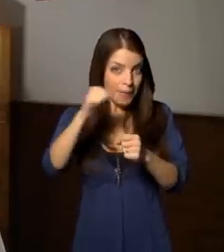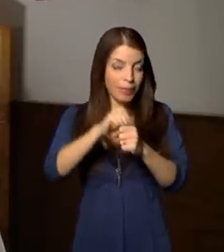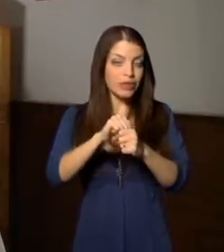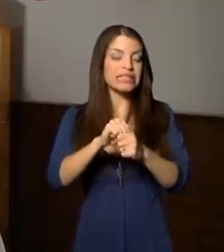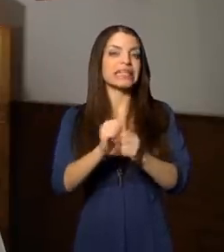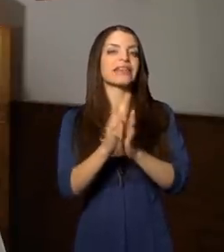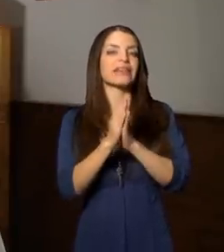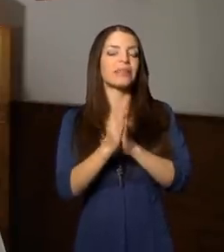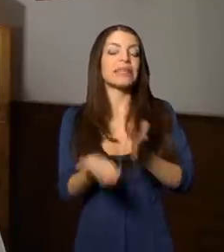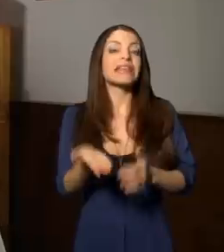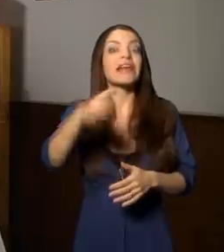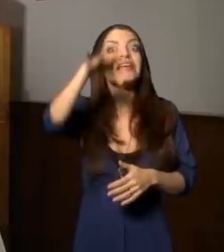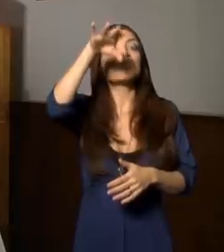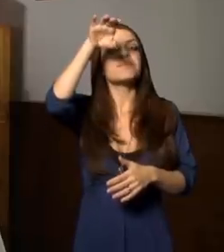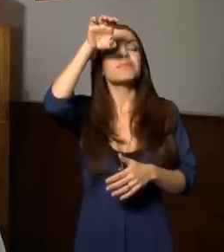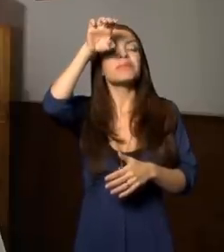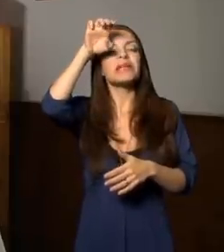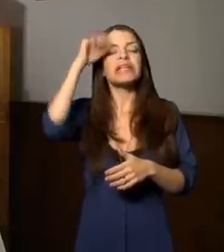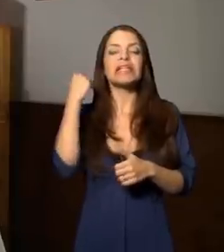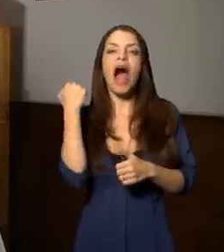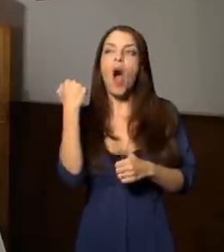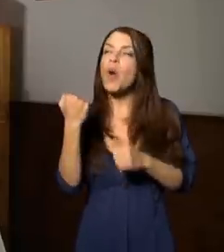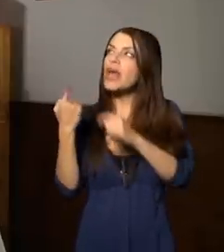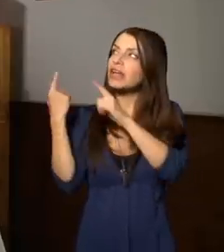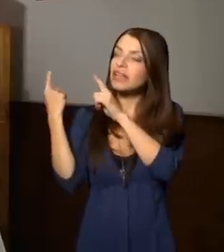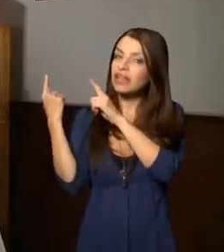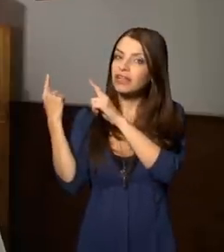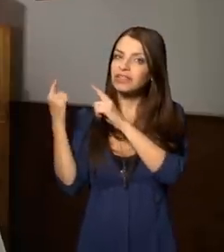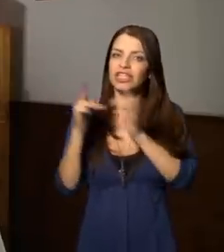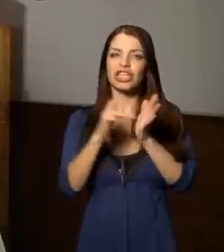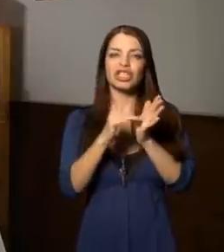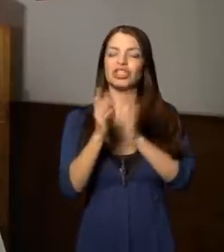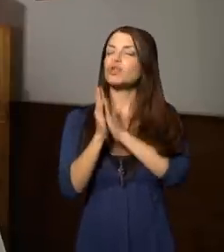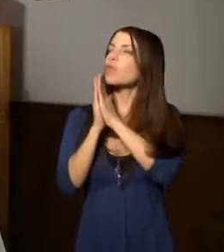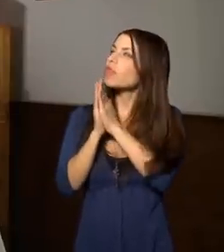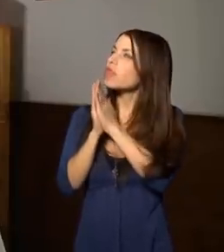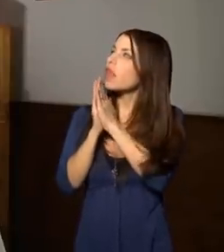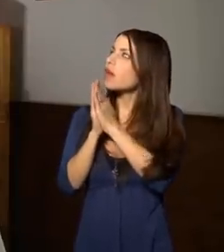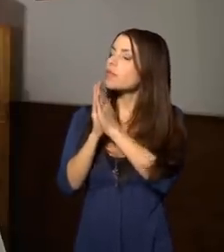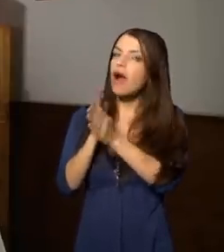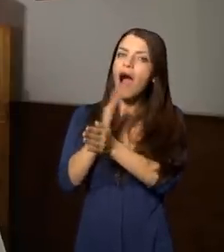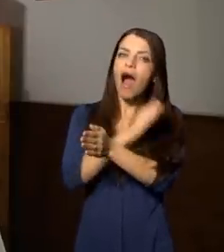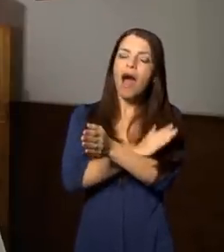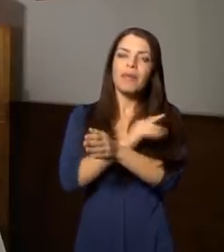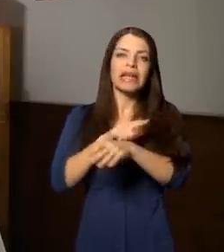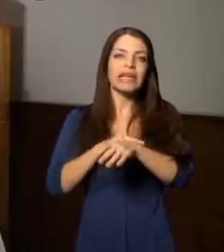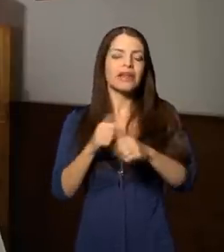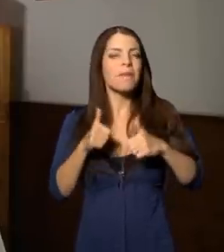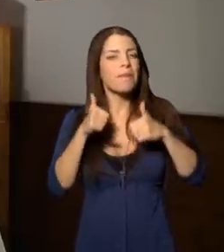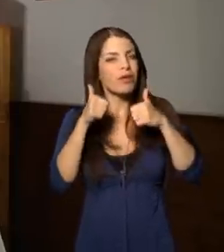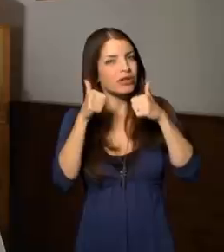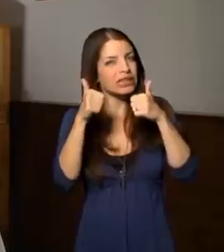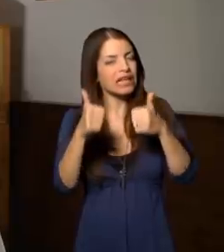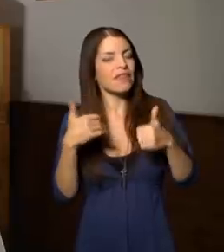nistgħu nagħmlu esperjenza profonda ta' Alla. Ġesu talab qabel il-momenti deċiżivi